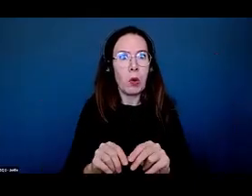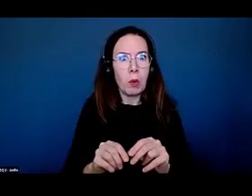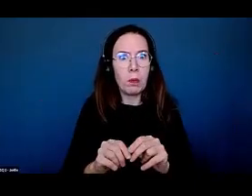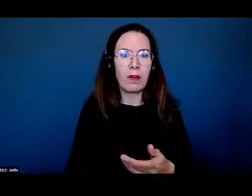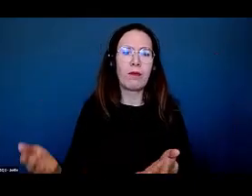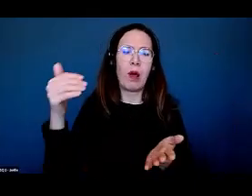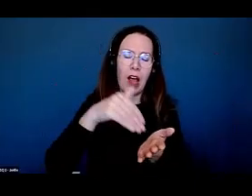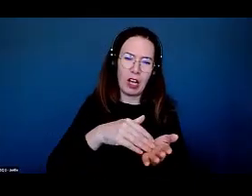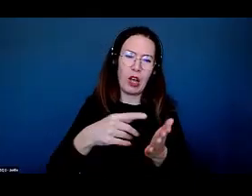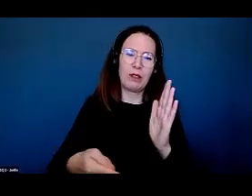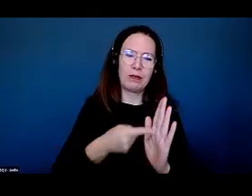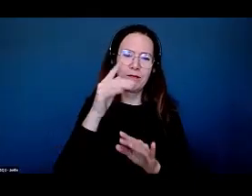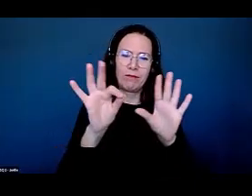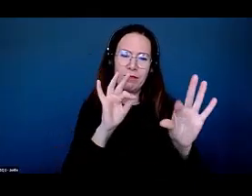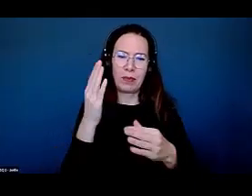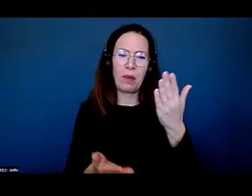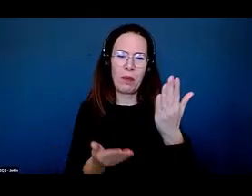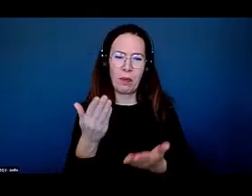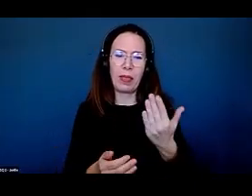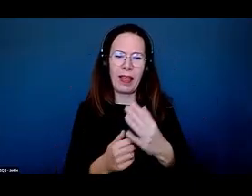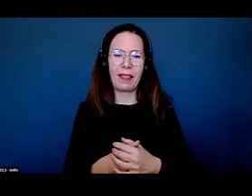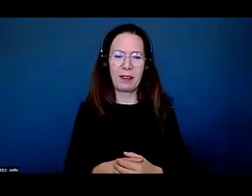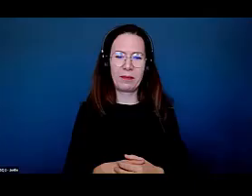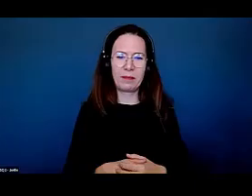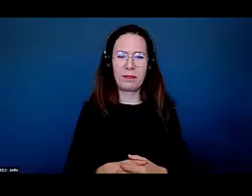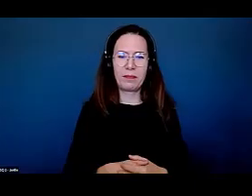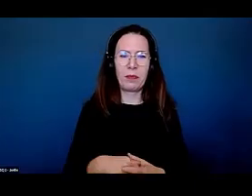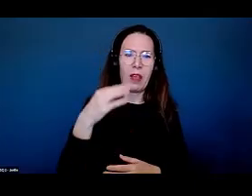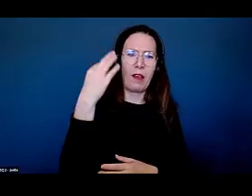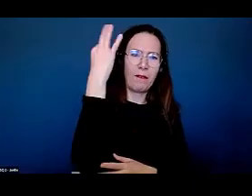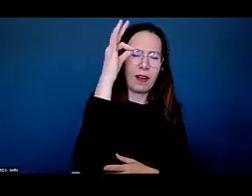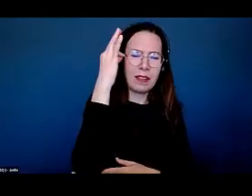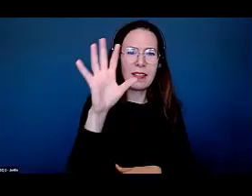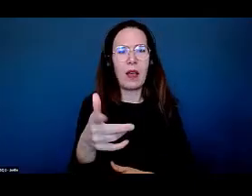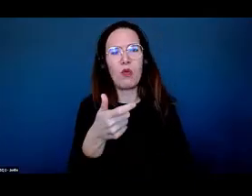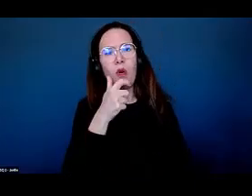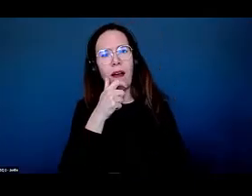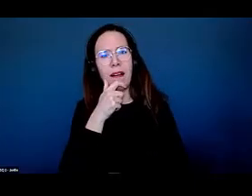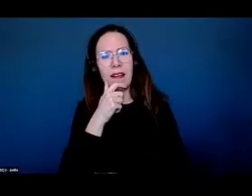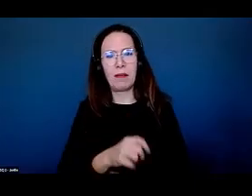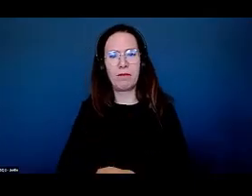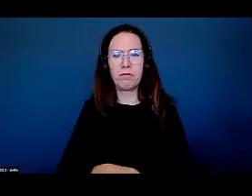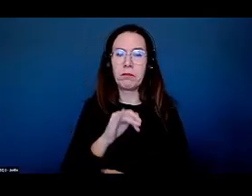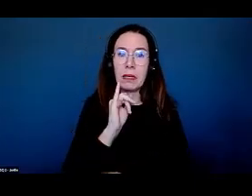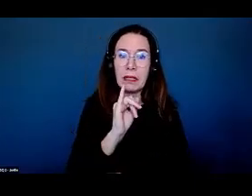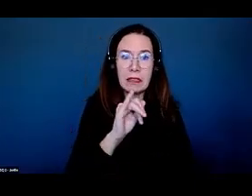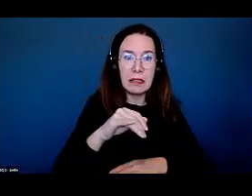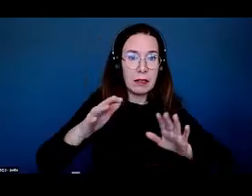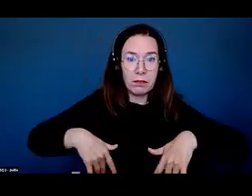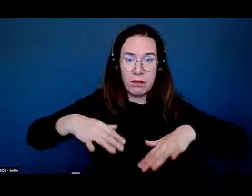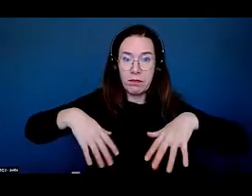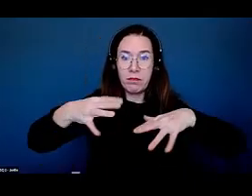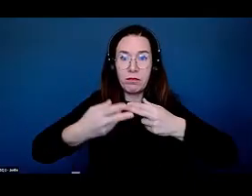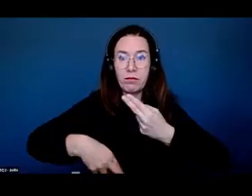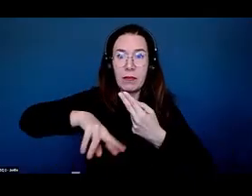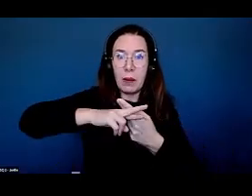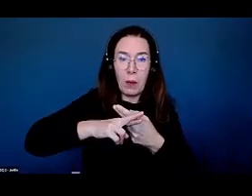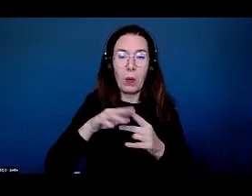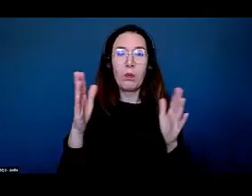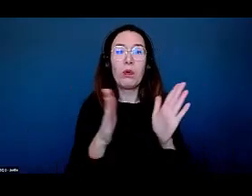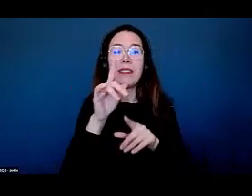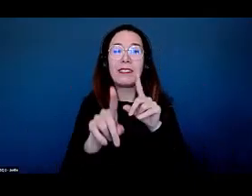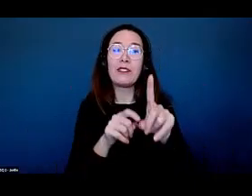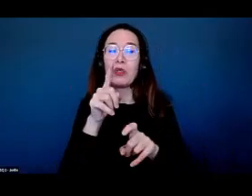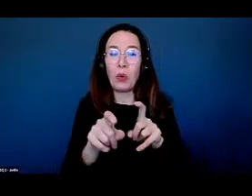a disparu, il va falloir peut-être que vous resélectionniez français ou anglais. Mais si vous n'avez pas encore